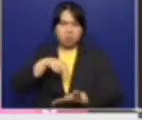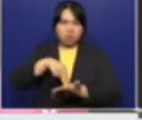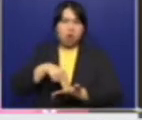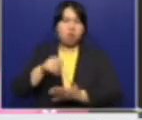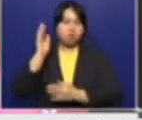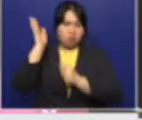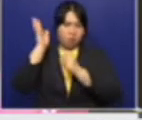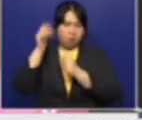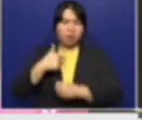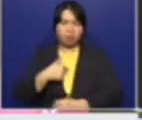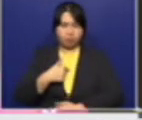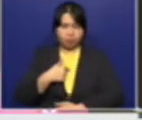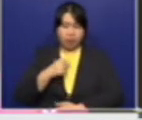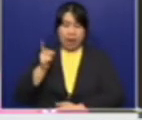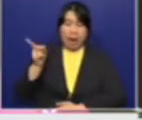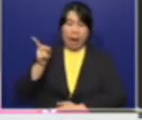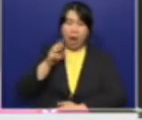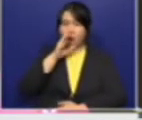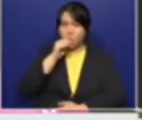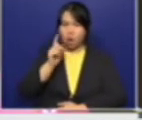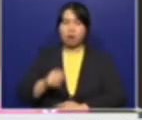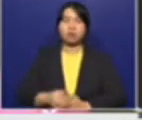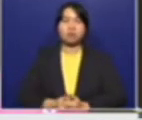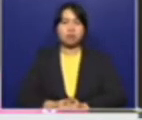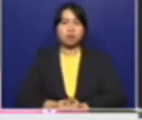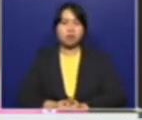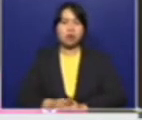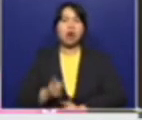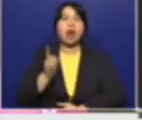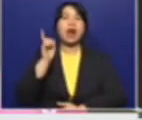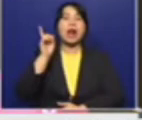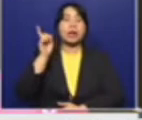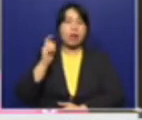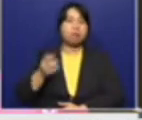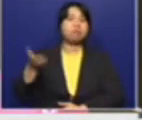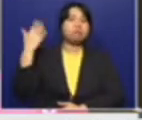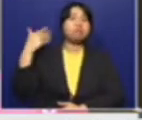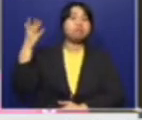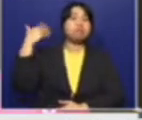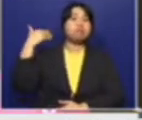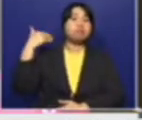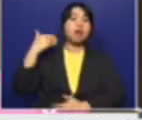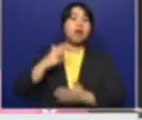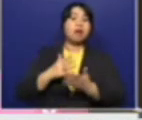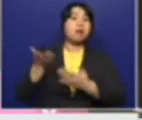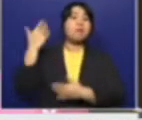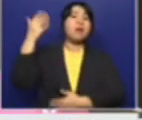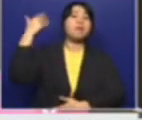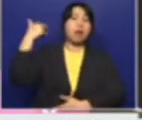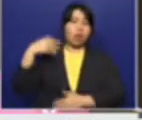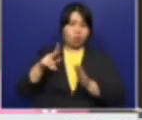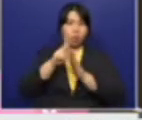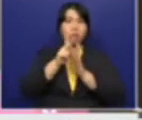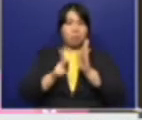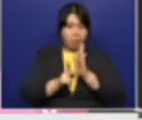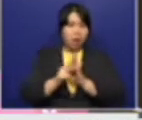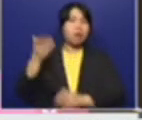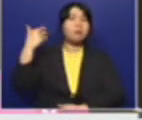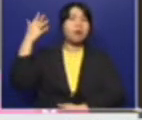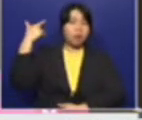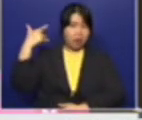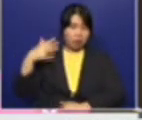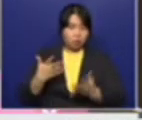าท่านพูดชัดเจนให้ข่าวว่าก็เป็นเรื่องที่ผ่านมา ป็นเรื่องของข้อกฎหมายนี่จะเริ่ม